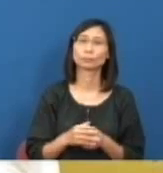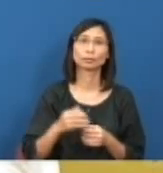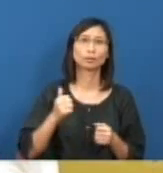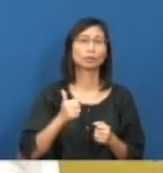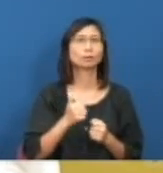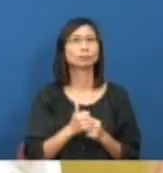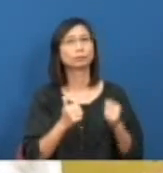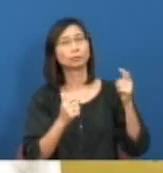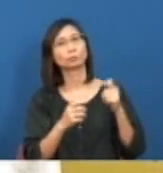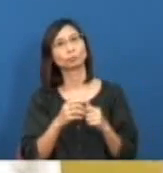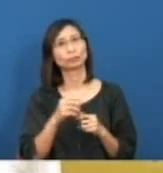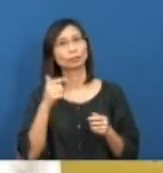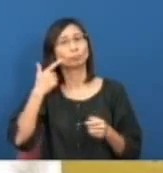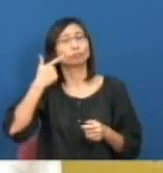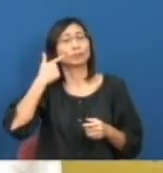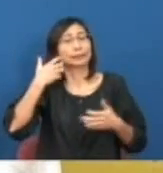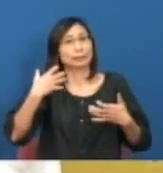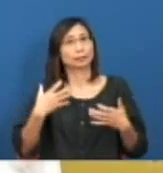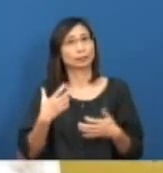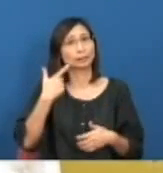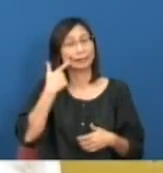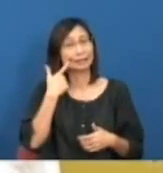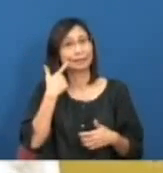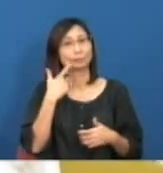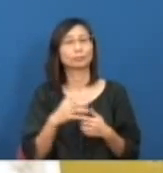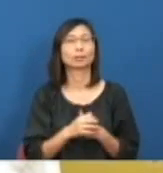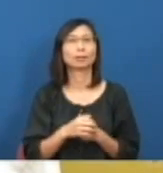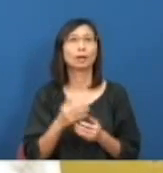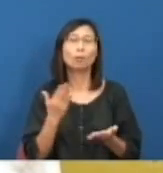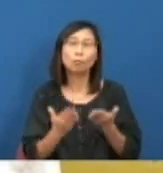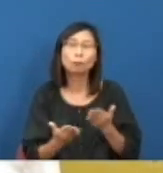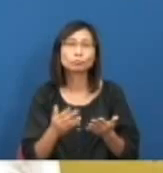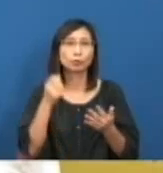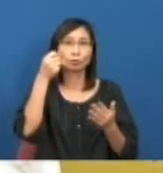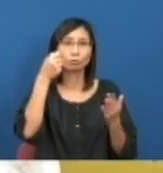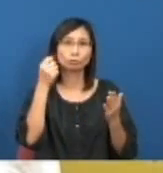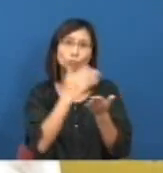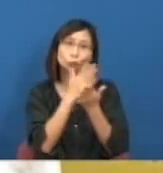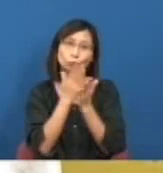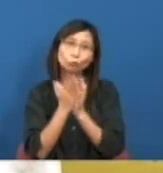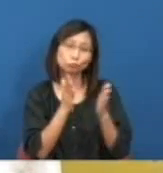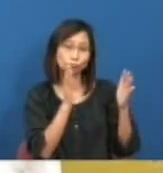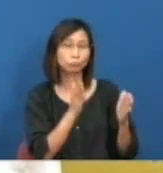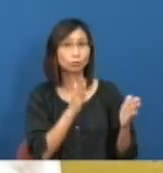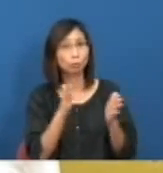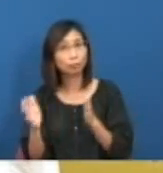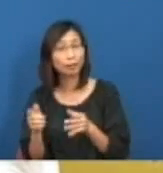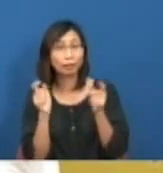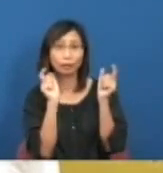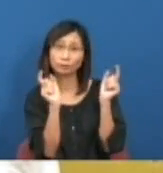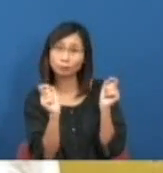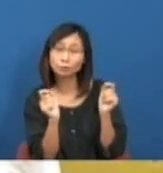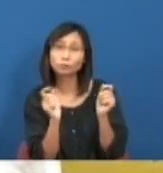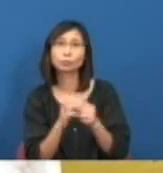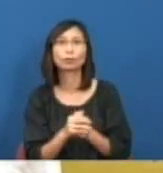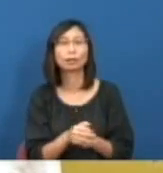世，就越要嚴格咯，即係話喺梳理材料啊，喺資訊嘅平衡啊，以至